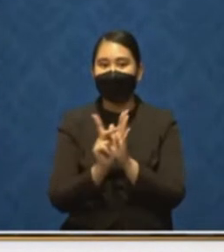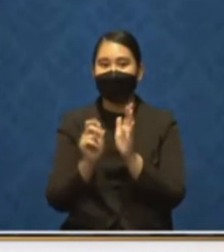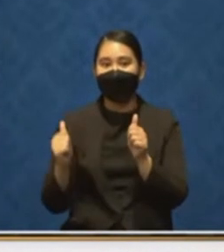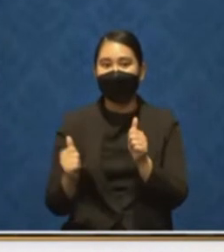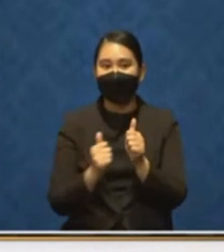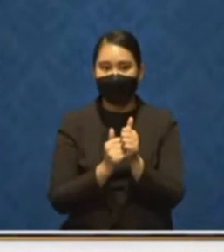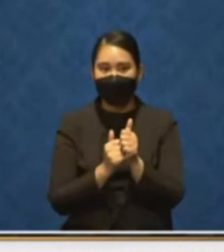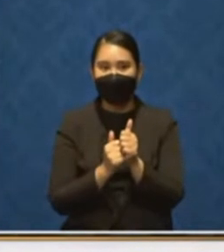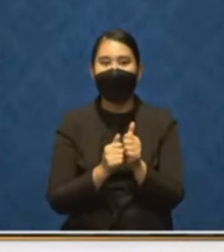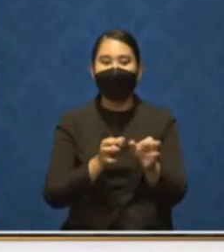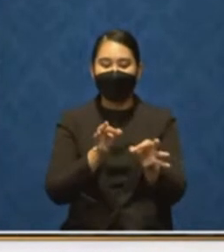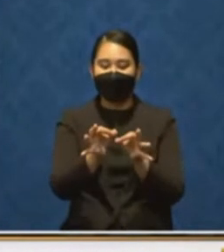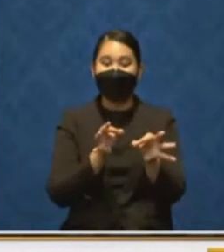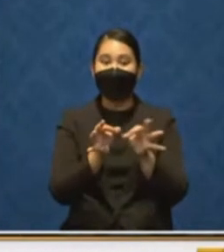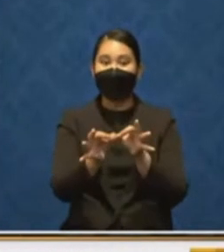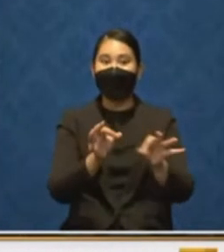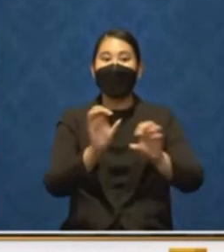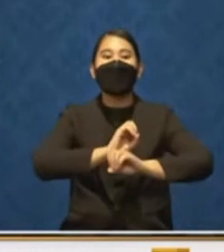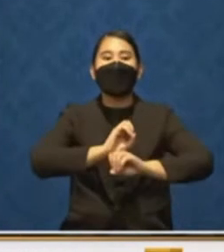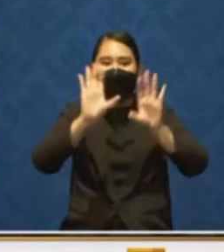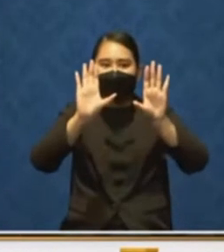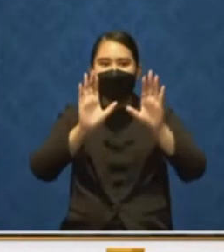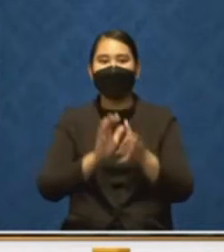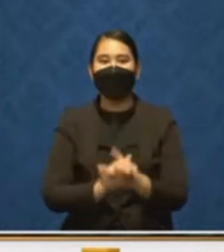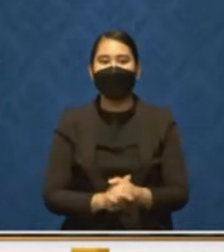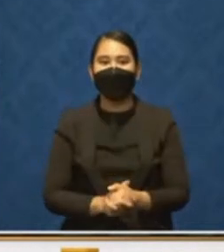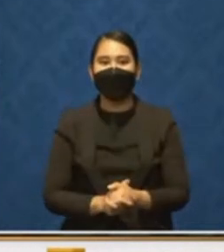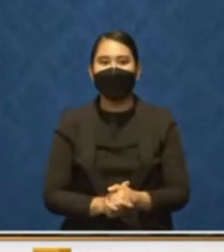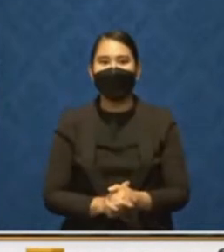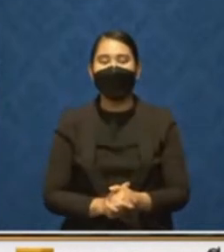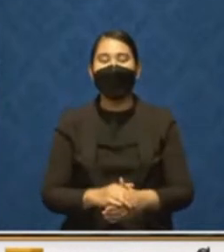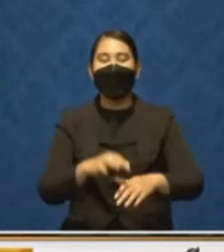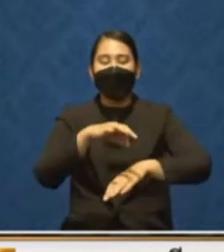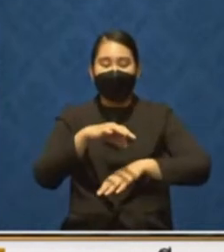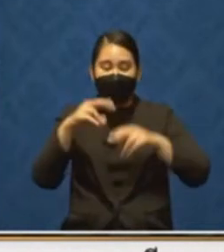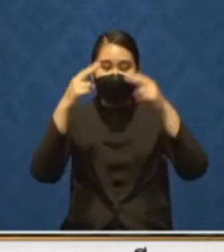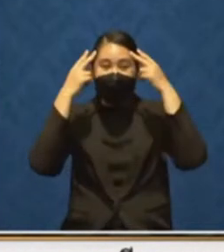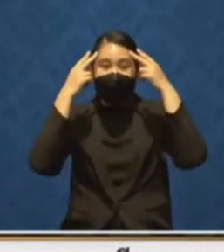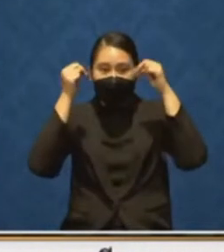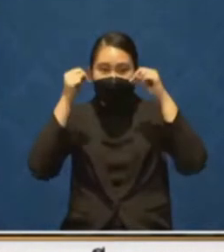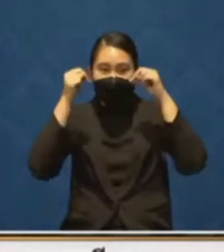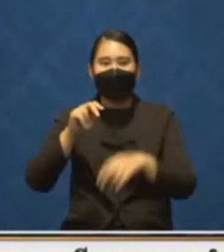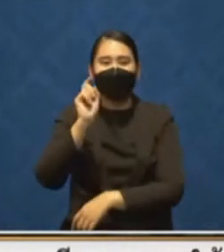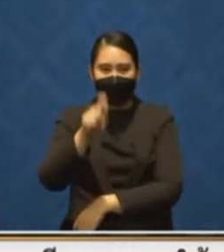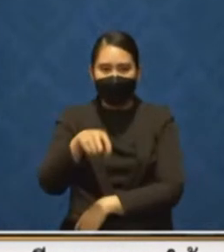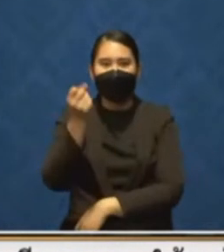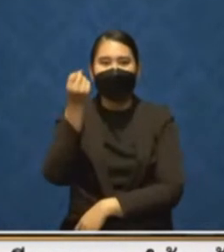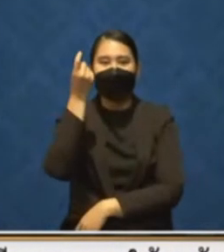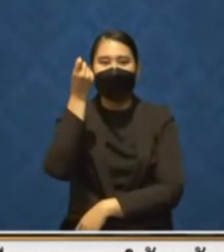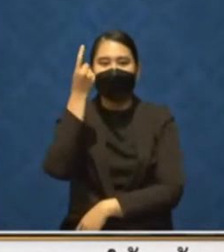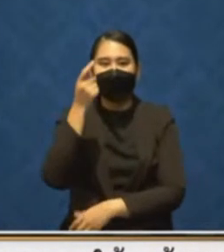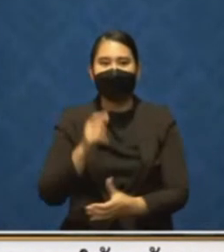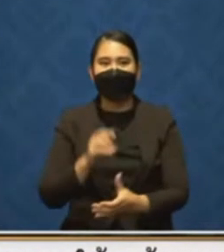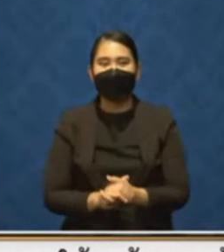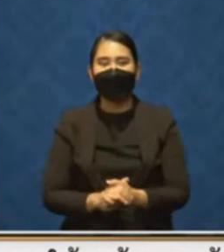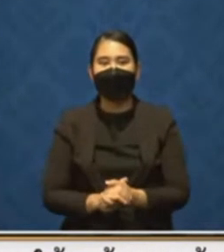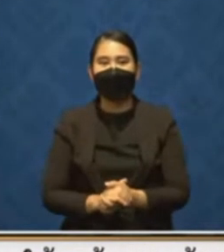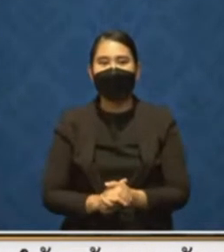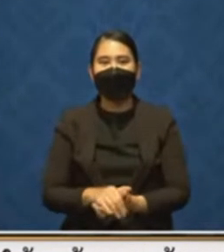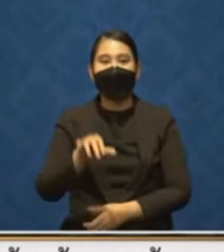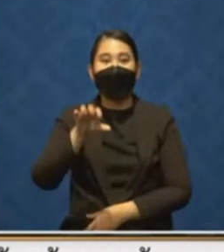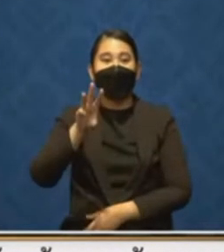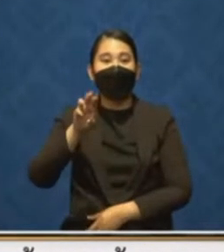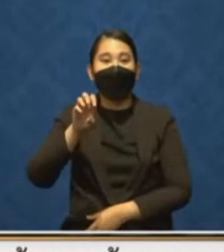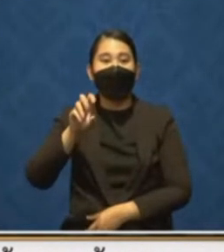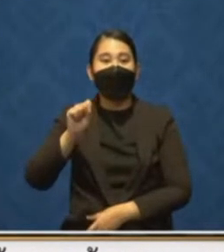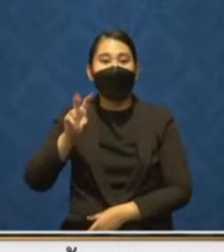เจนอย่างนี้แล้วนะครับองค์คิดว่าท่านควรจะเข้าใจนะครับว่าคุณสนุกวิษณุได้ไม่ได้มีอะไร